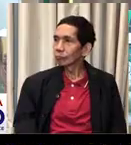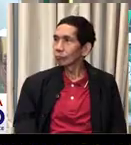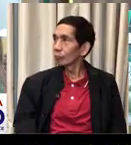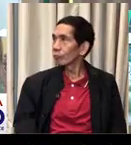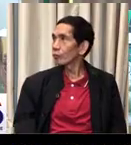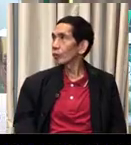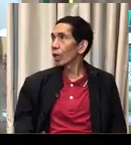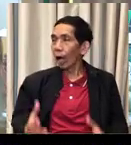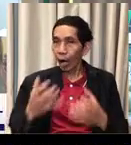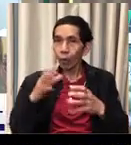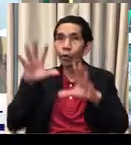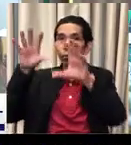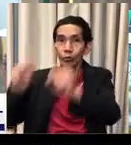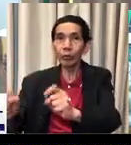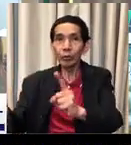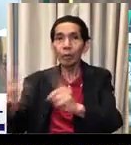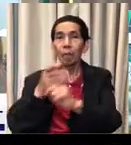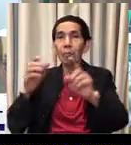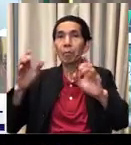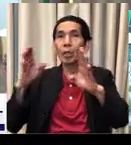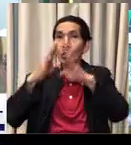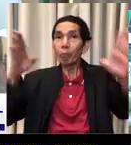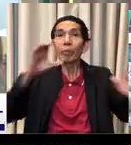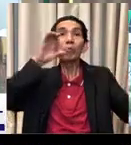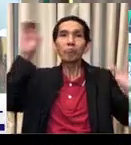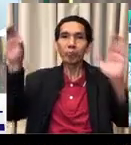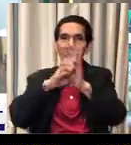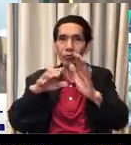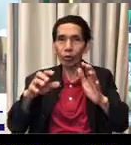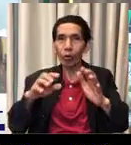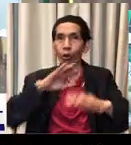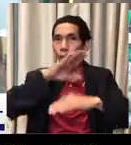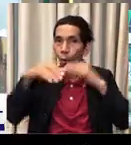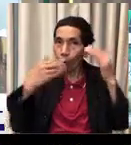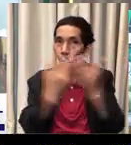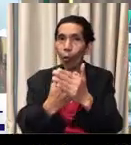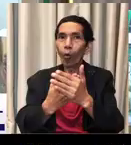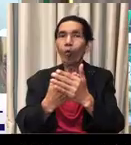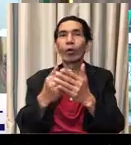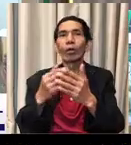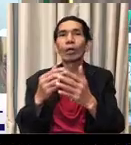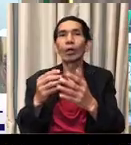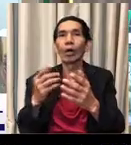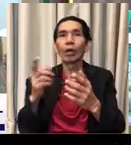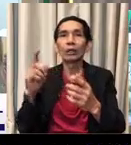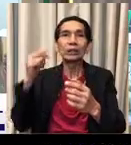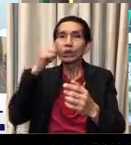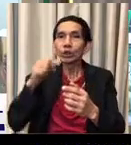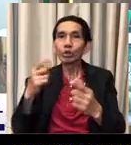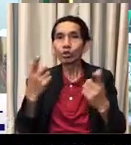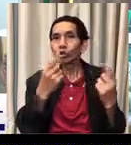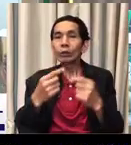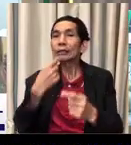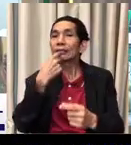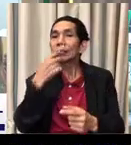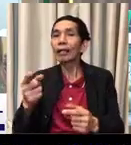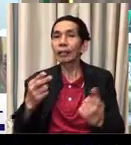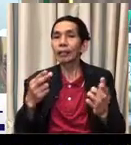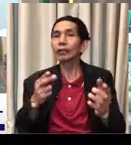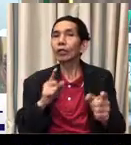Kasi gusto ko mahuli yung bigger picture eh. All she has to do is to tell the